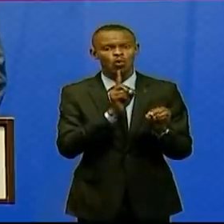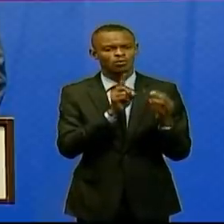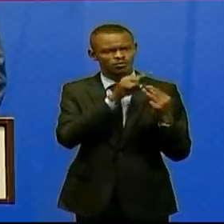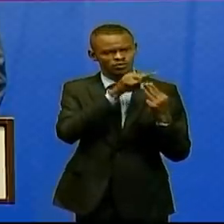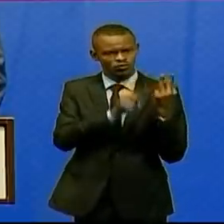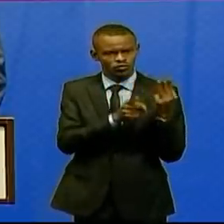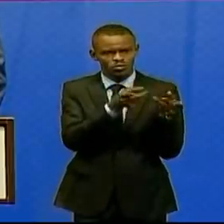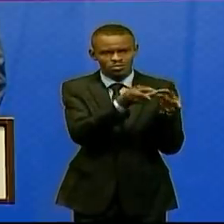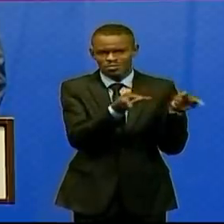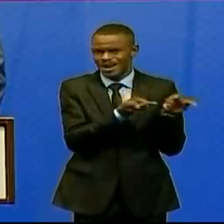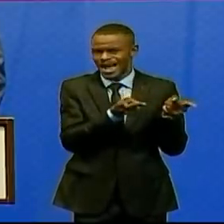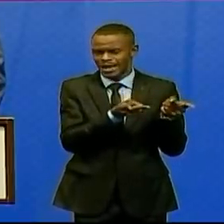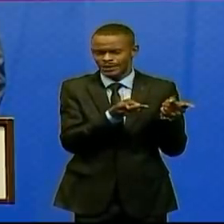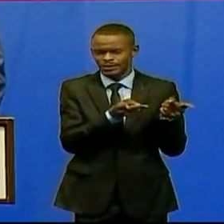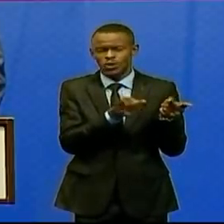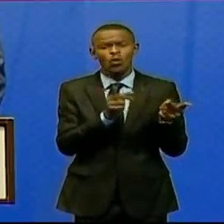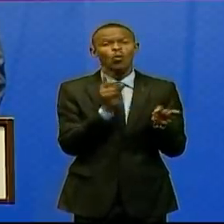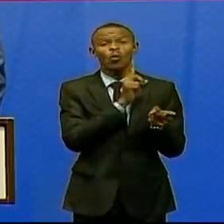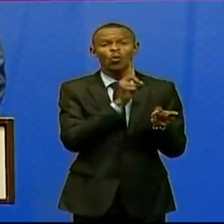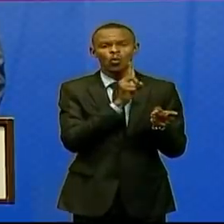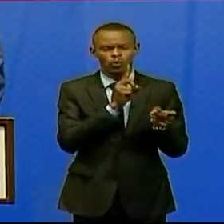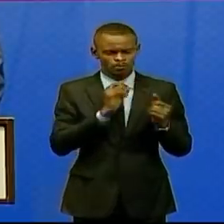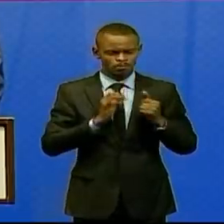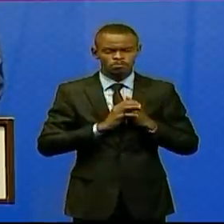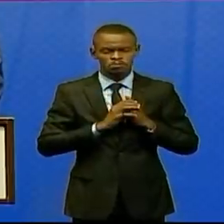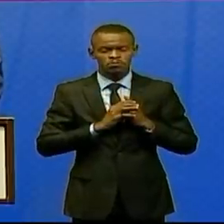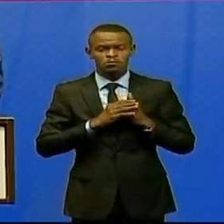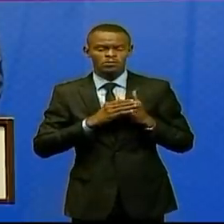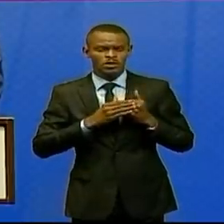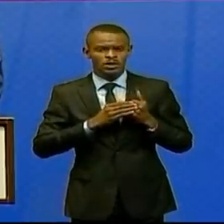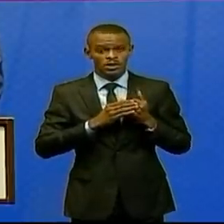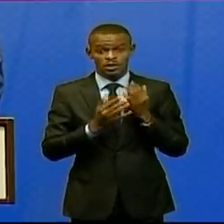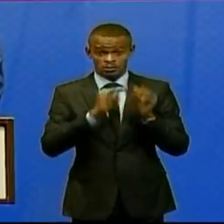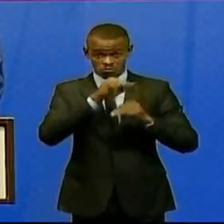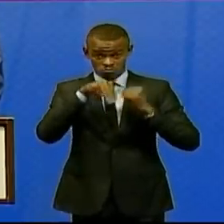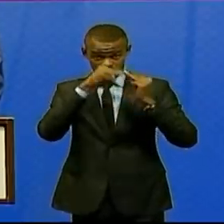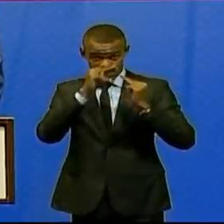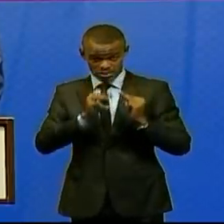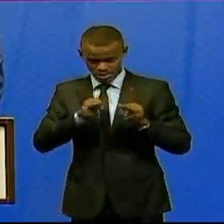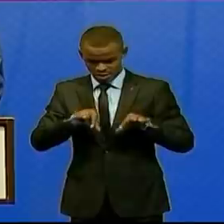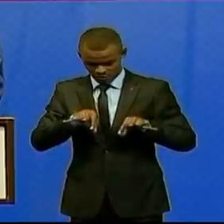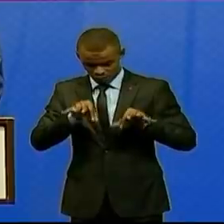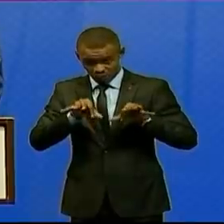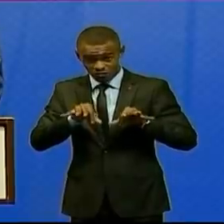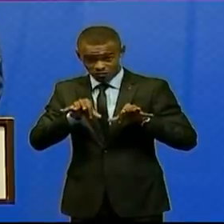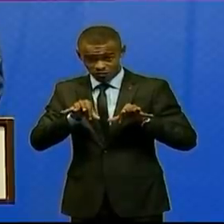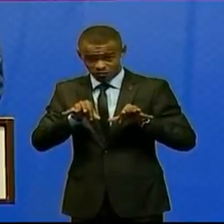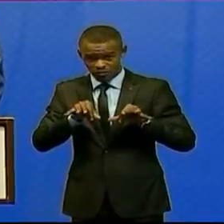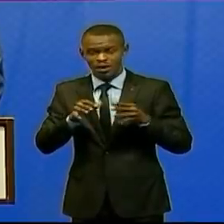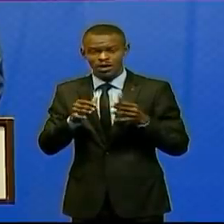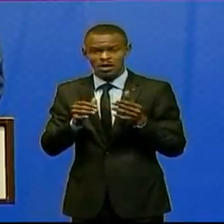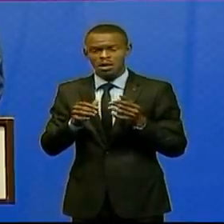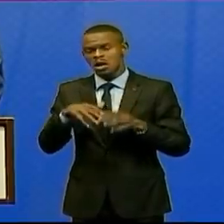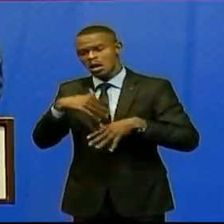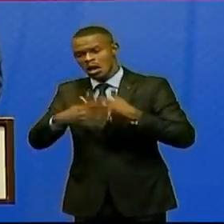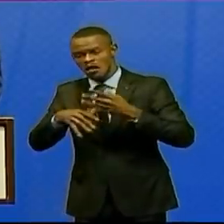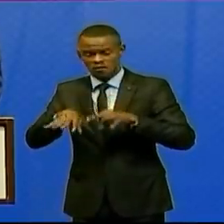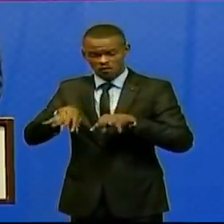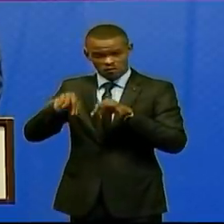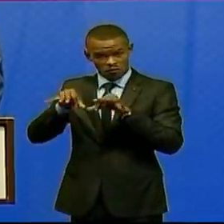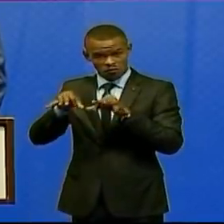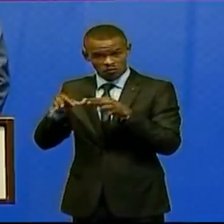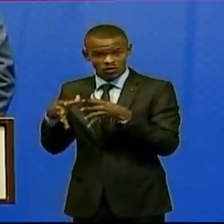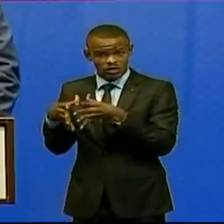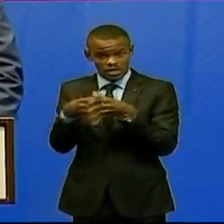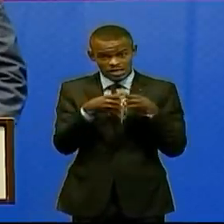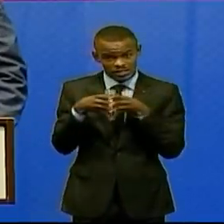études juridiques et techniques à effectuer par les ministères de l'urbanisme et des affaires foncières, en collaboration avec l'hôtel de